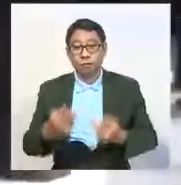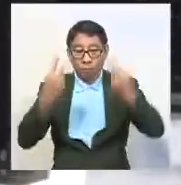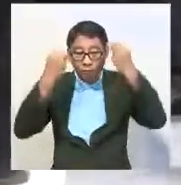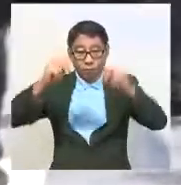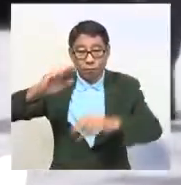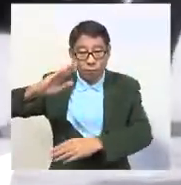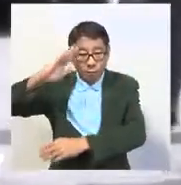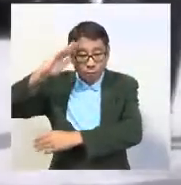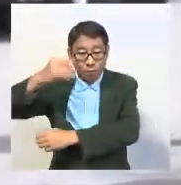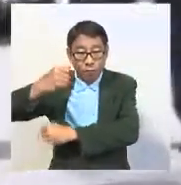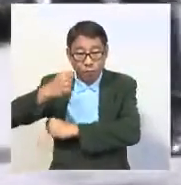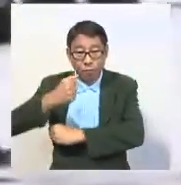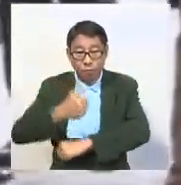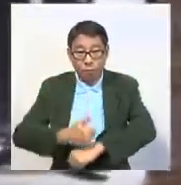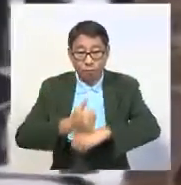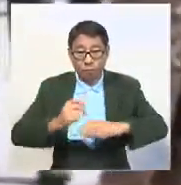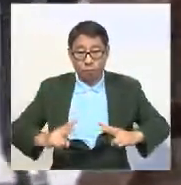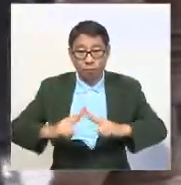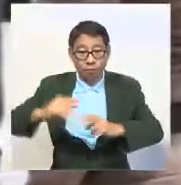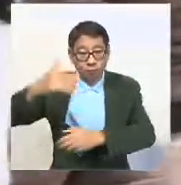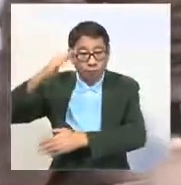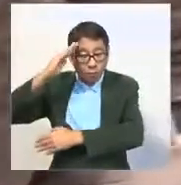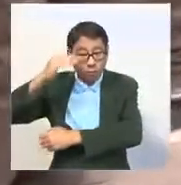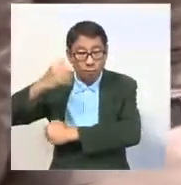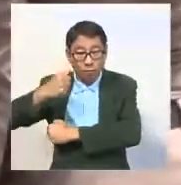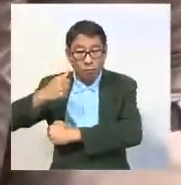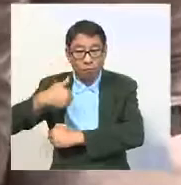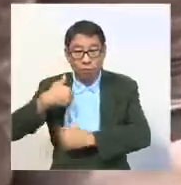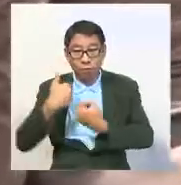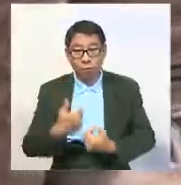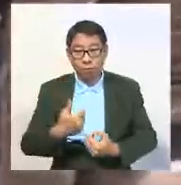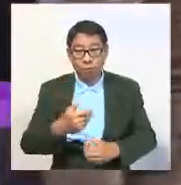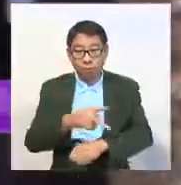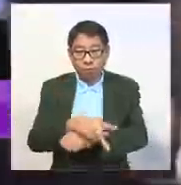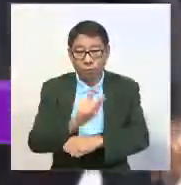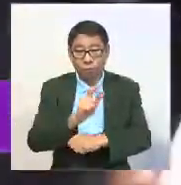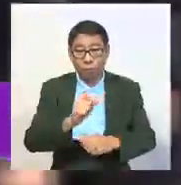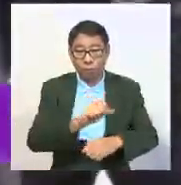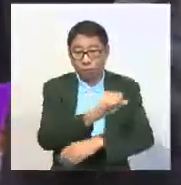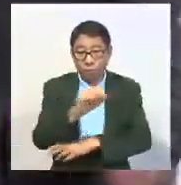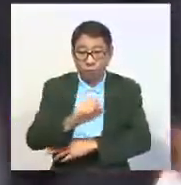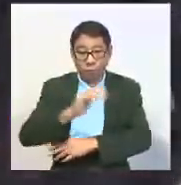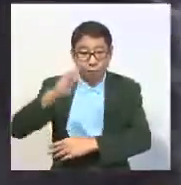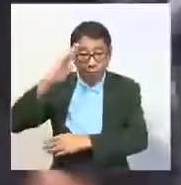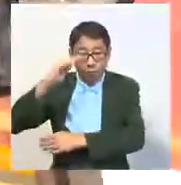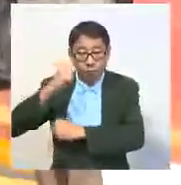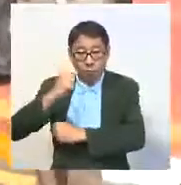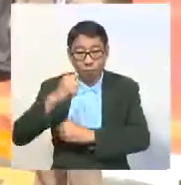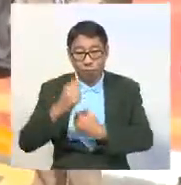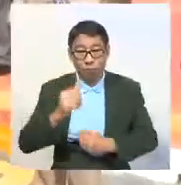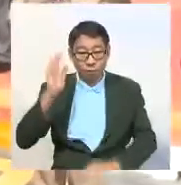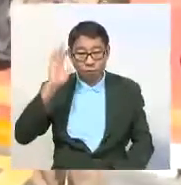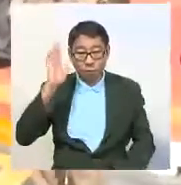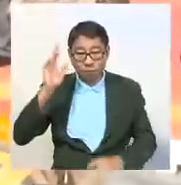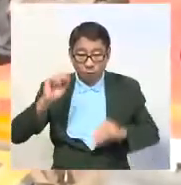พลเอกประยุทธ์จันทร์โอชานายกรัฐมนตรีและรัฐมนตรีว่าการกระทรวงกลาโหมในฐานะประธานสภาความมั่นคงแห่งชาติแถลงผ